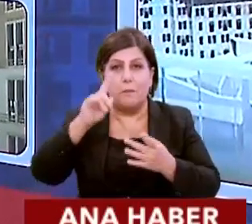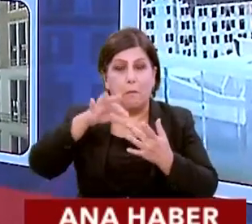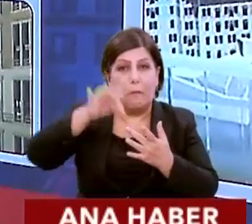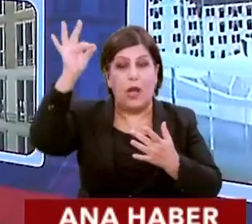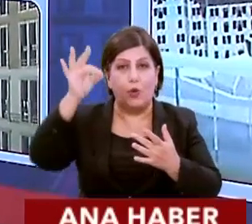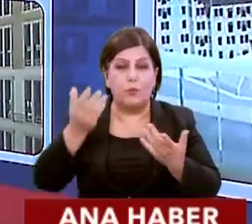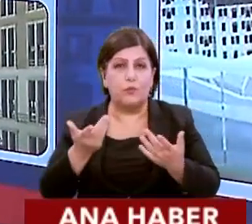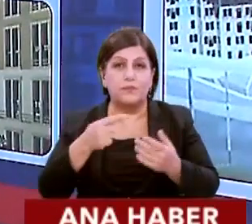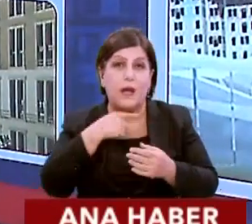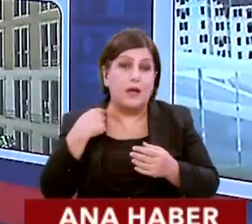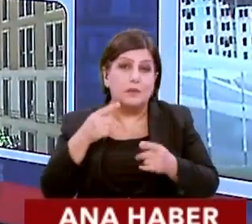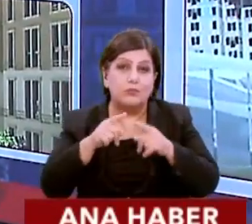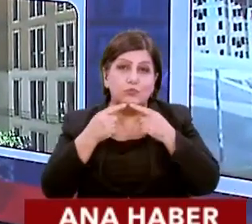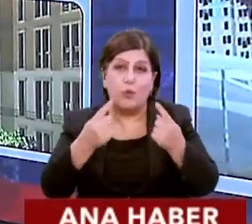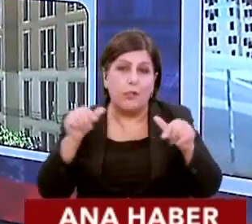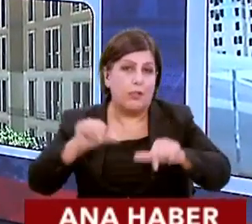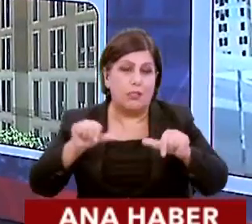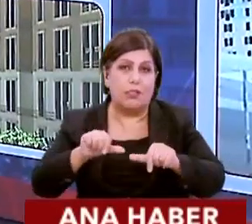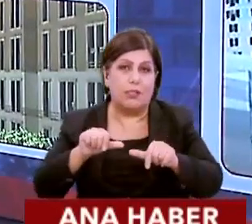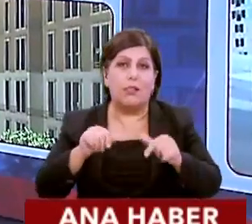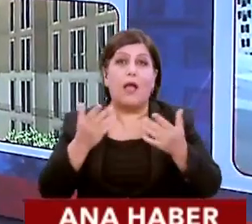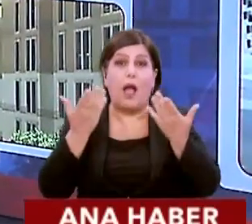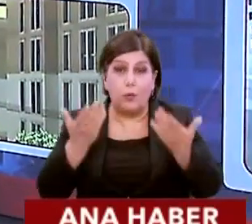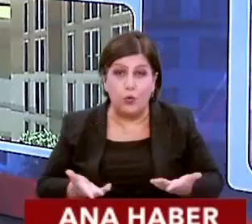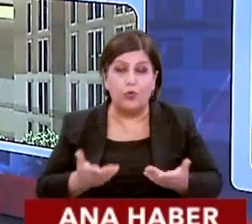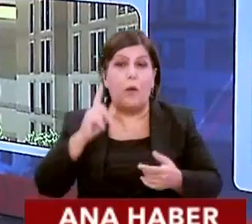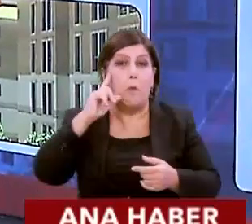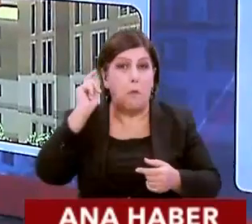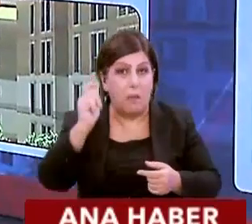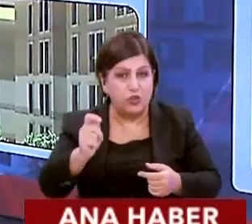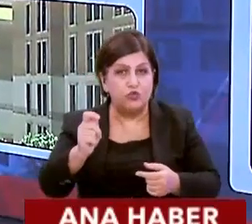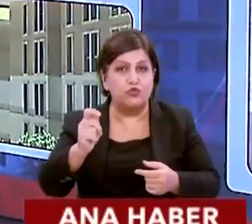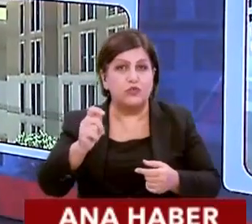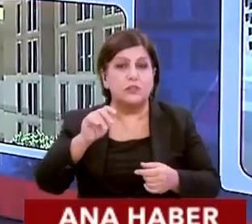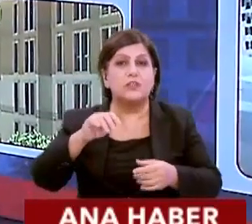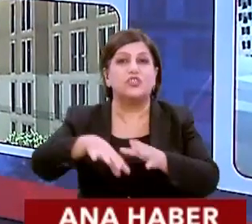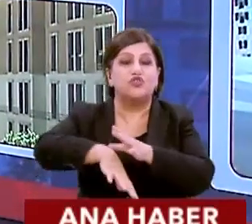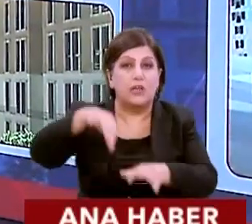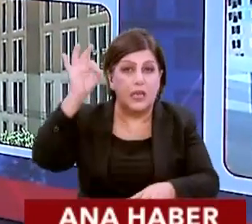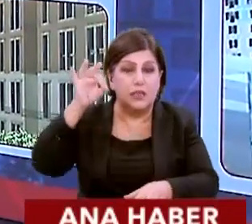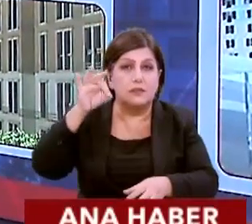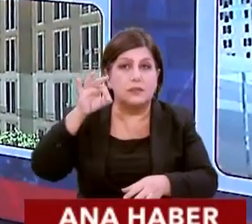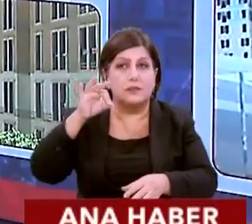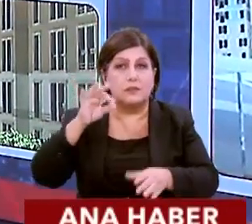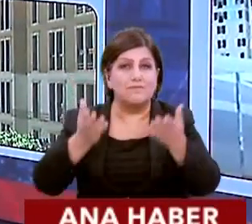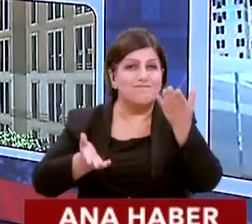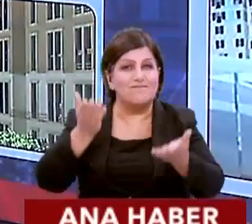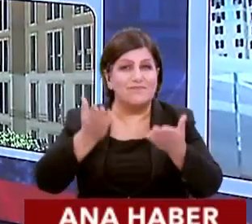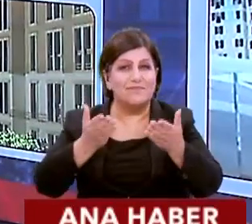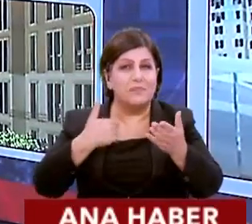asla bunu söyleyemeyiz Ama kabul edilen başvuru çekiliş şöyle bir oransal